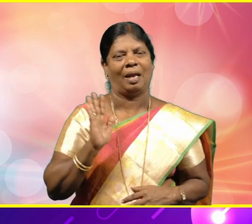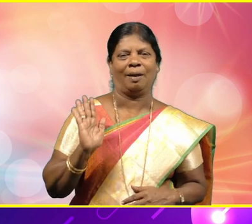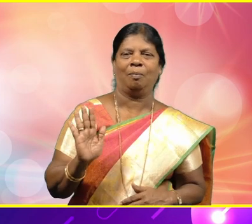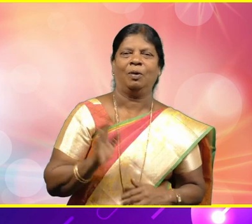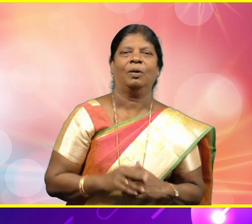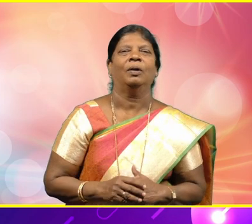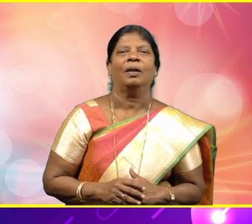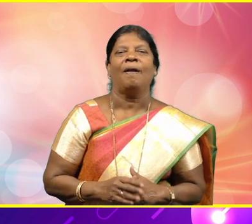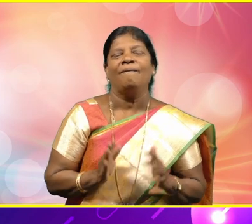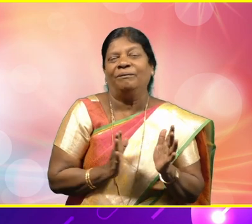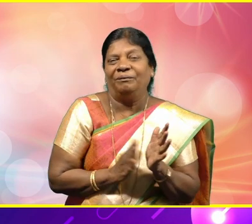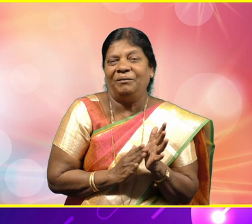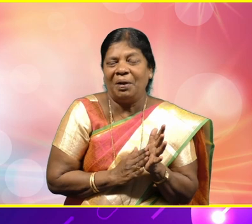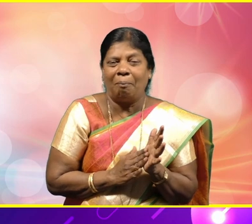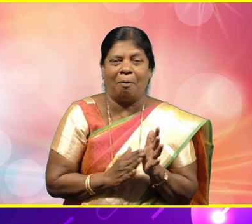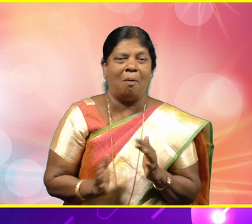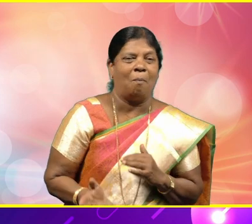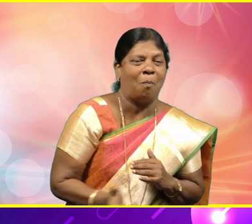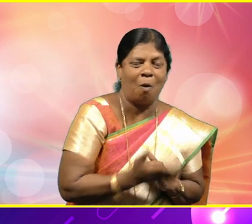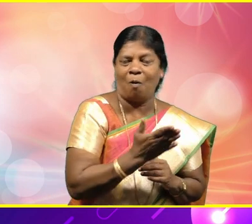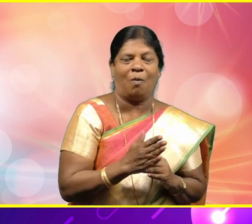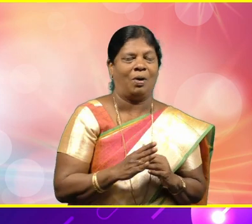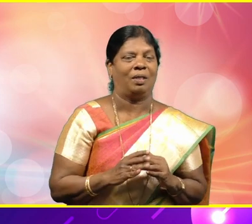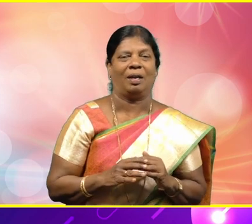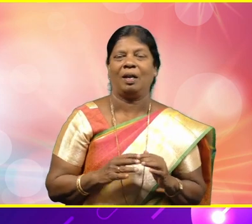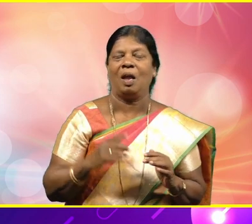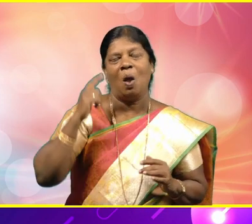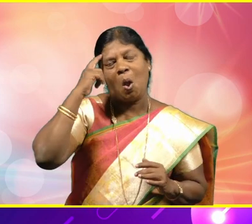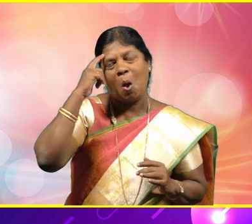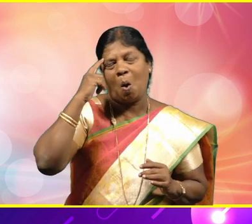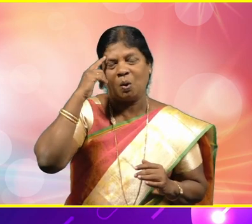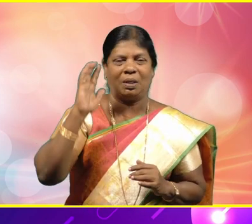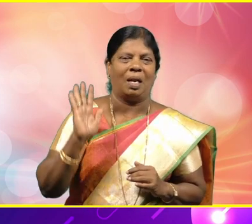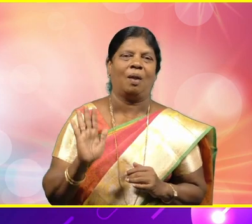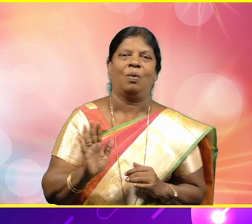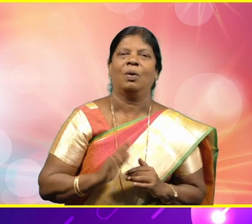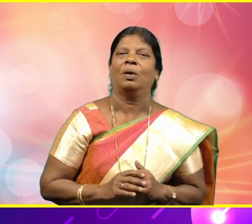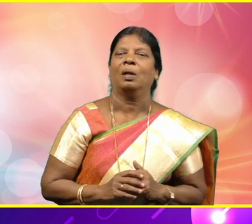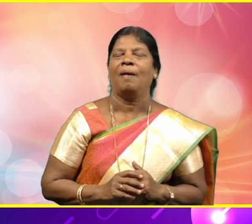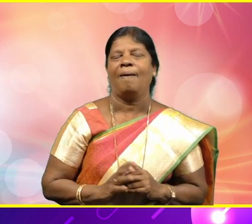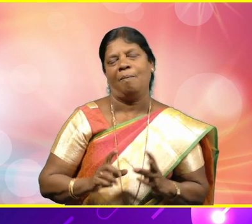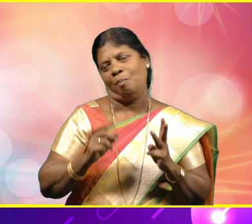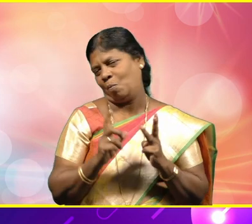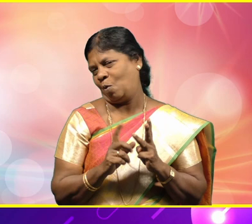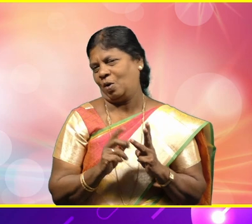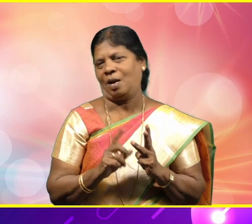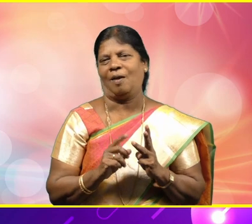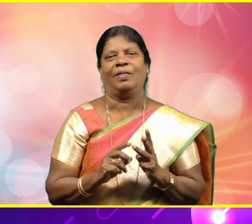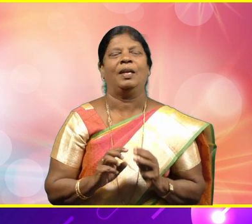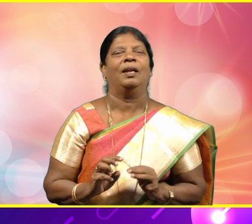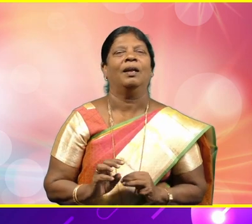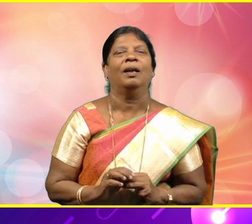தயங்குவார்கள். விருப்பமாக செல்லுவதற்கு யோசிப்பார்கள். இன்னொரு